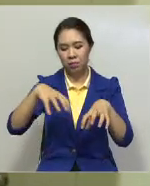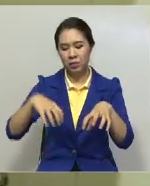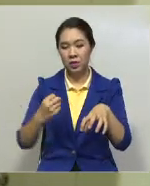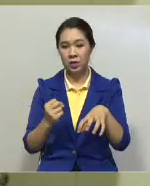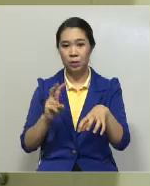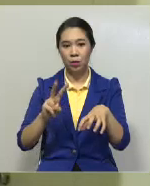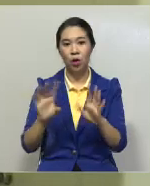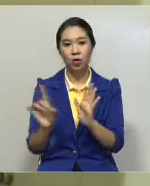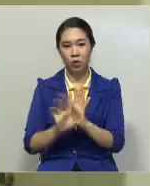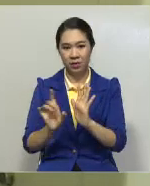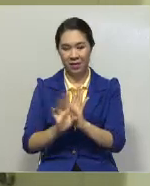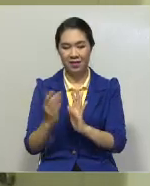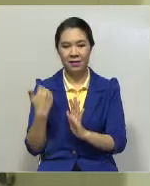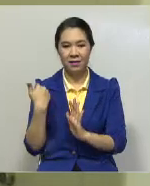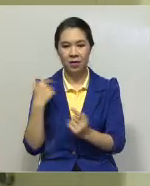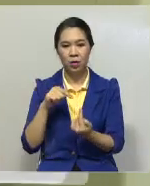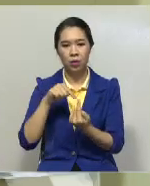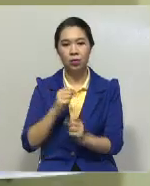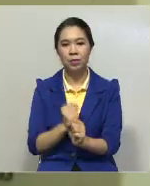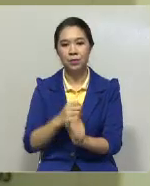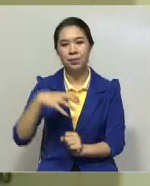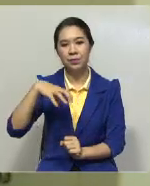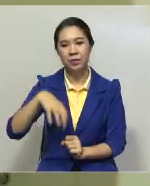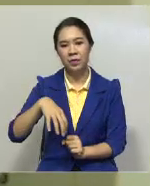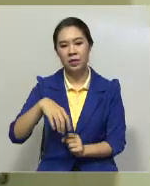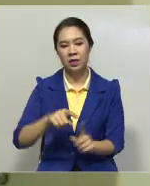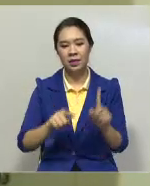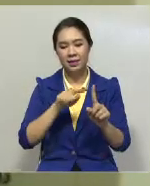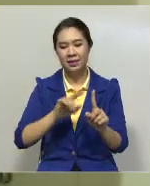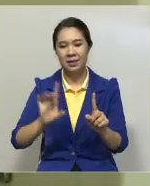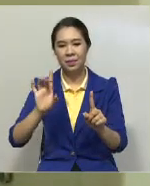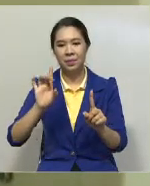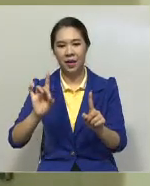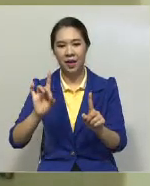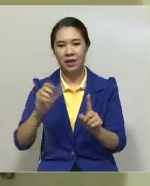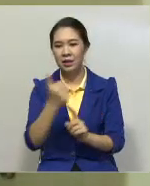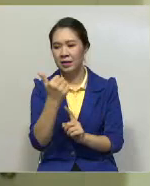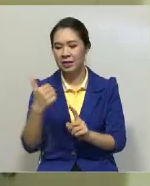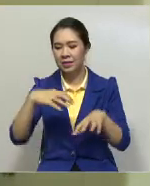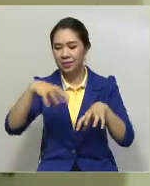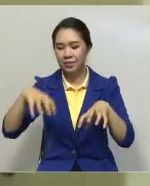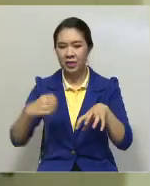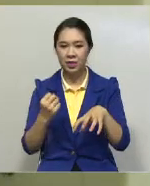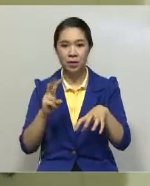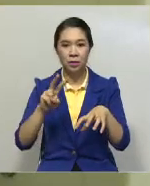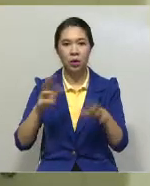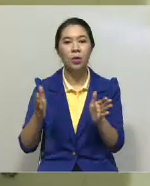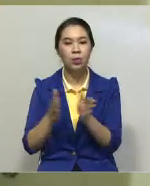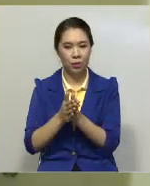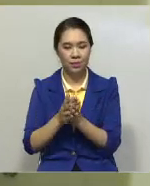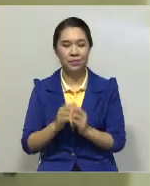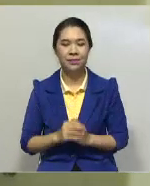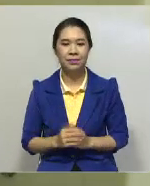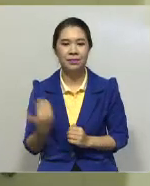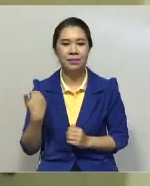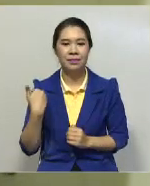จะประจำอยู่ที่สำนักประชาสัมพันธ์เขต1ถึงเขต8และสถานีอื่นๆอีก12รวมเป็น12สถานี